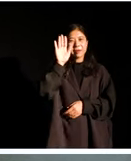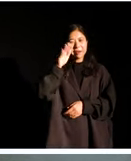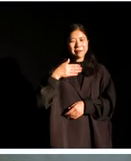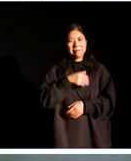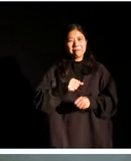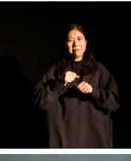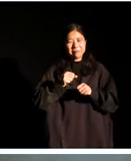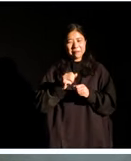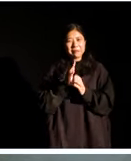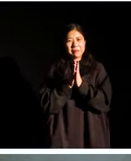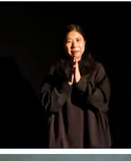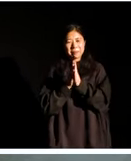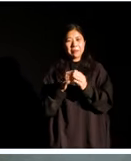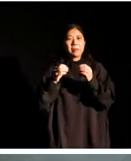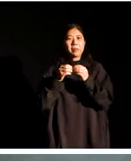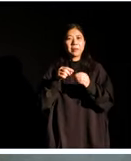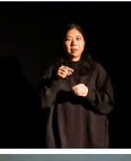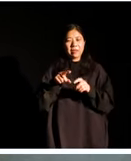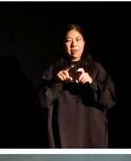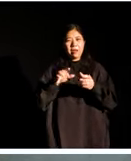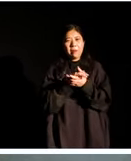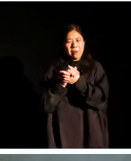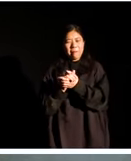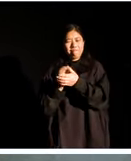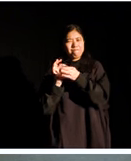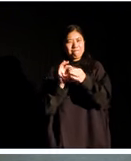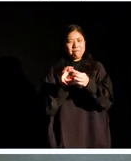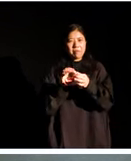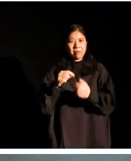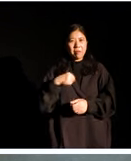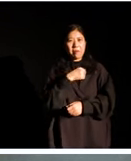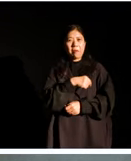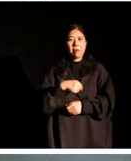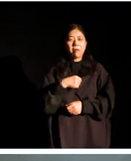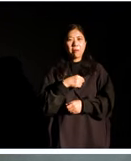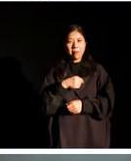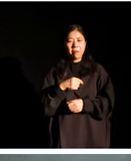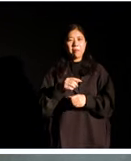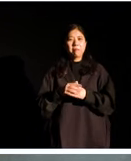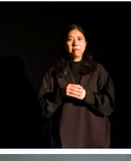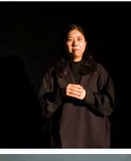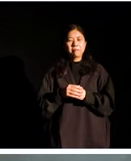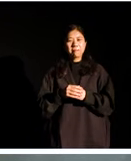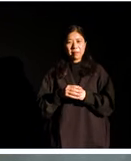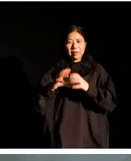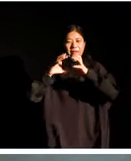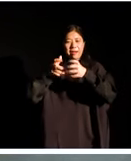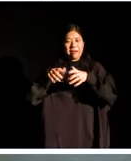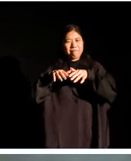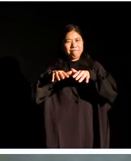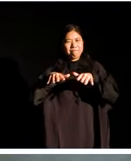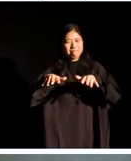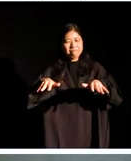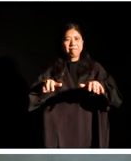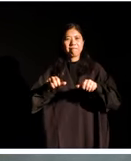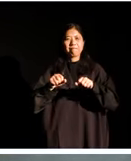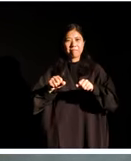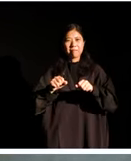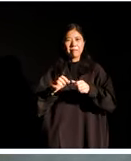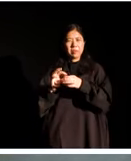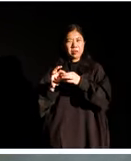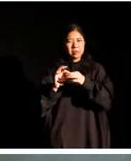検証をお祈りするとともに平和を及する沖縄の心が県内外さらに世界中に伝わり高級